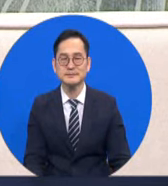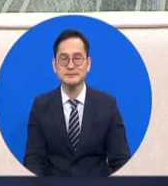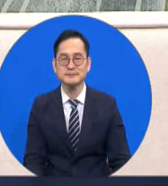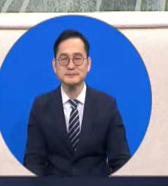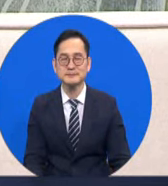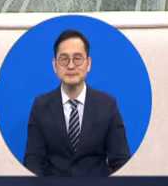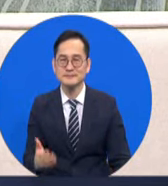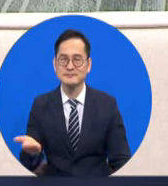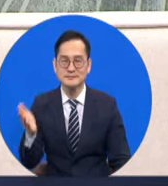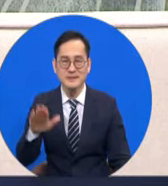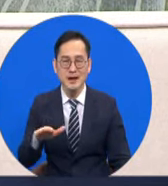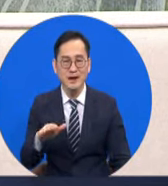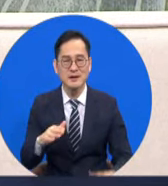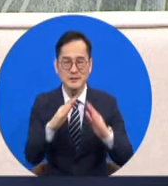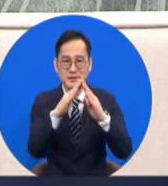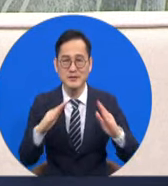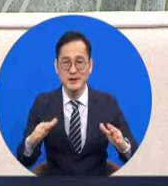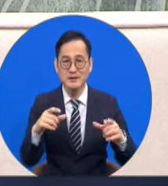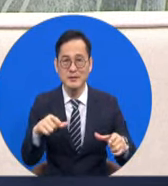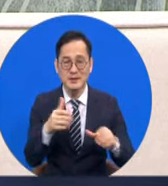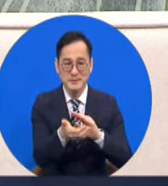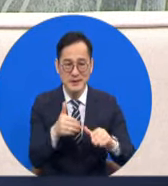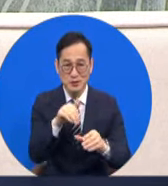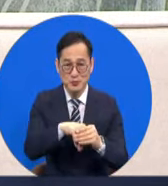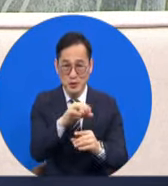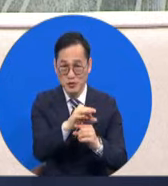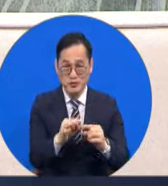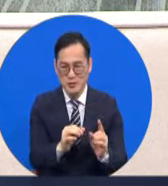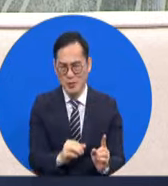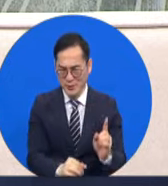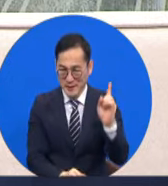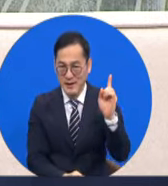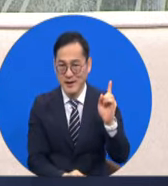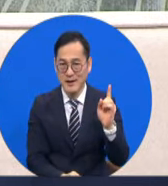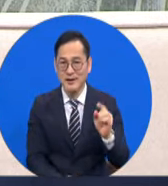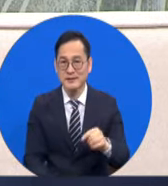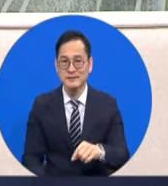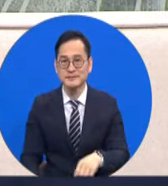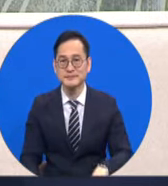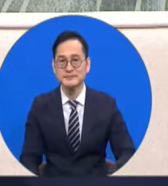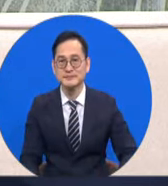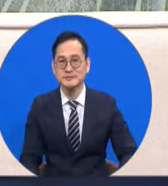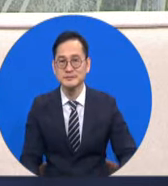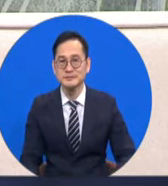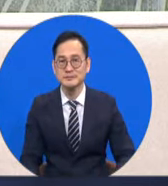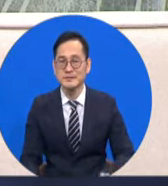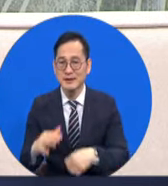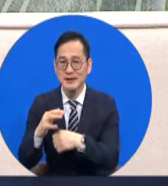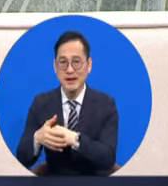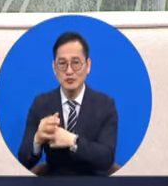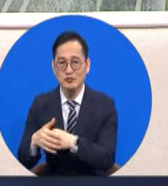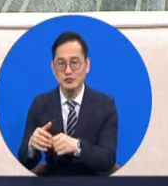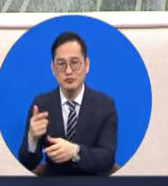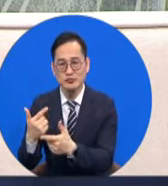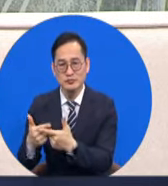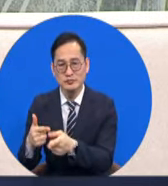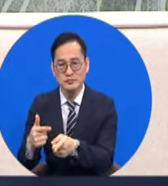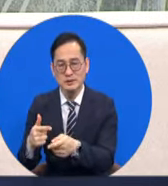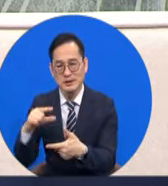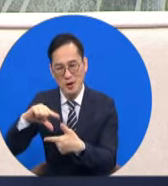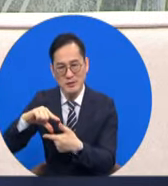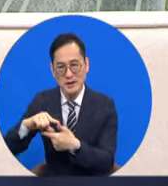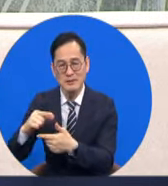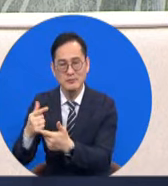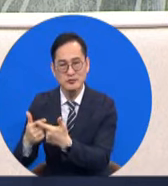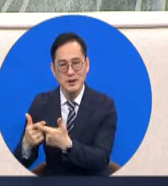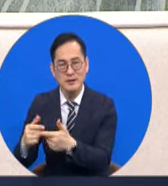여전히 호남 쪽의 사전투표율이 높은 건 사실이고 네. TK 지역이 사전투표율이 좀 낮았고 음흠. 또 혹은